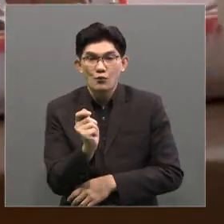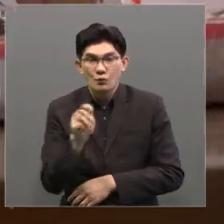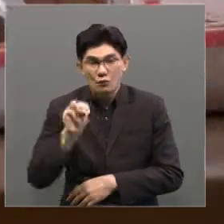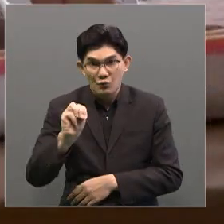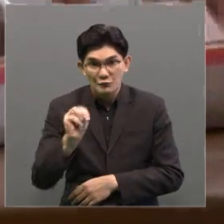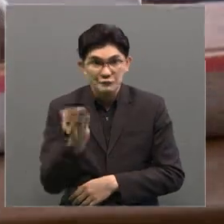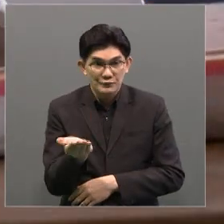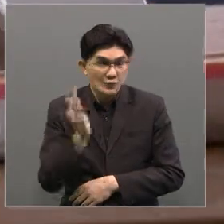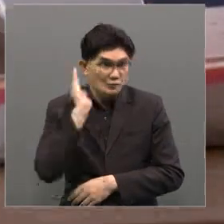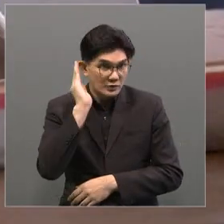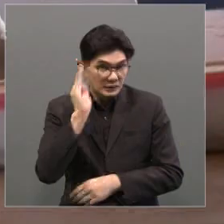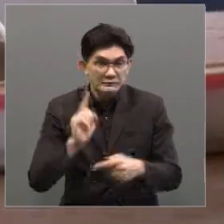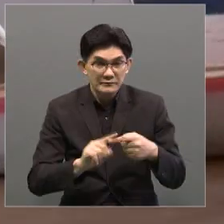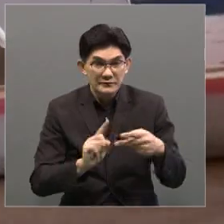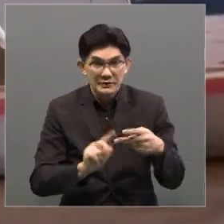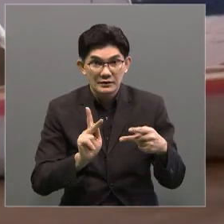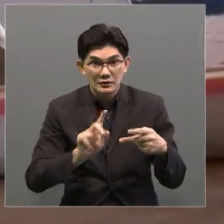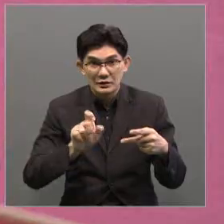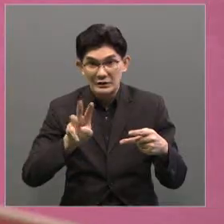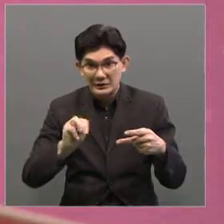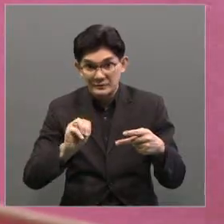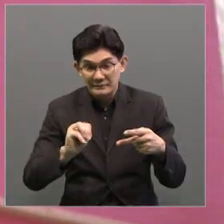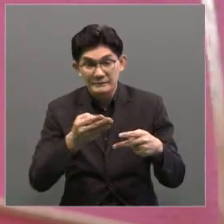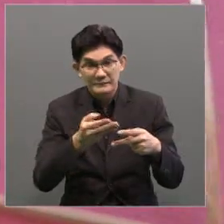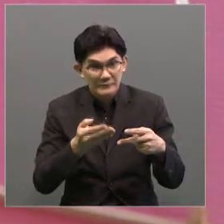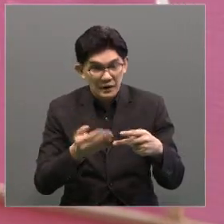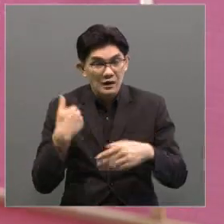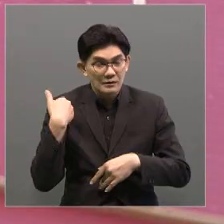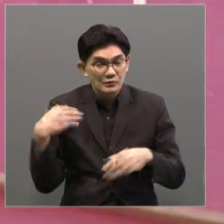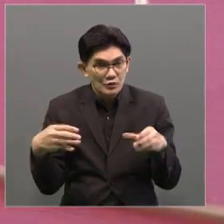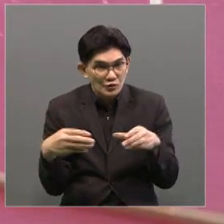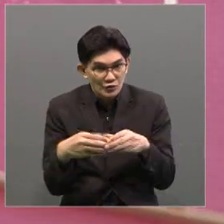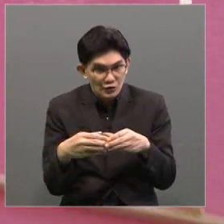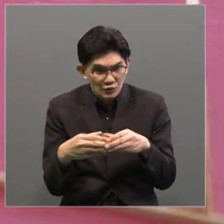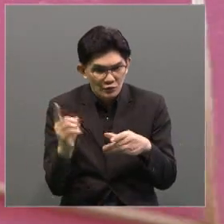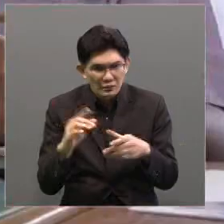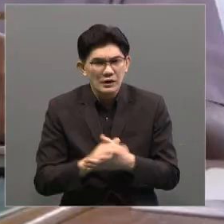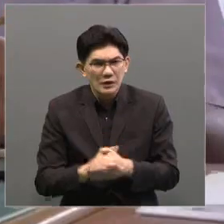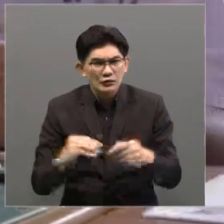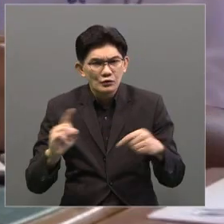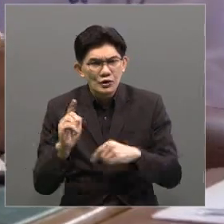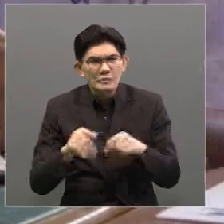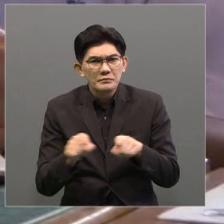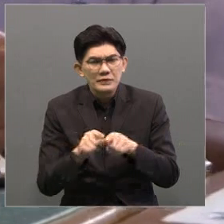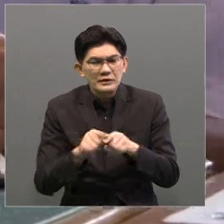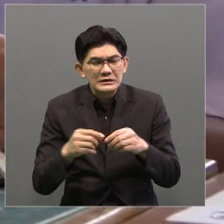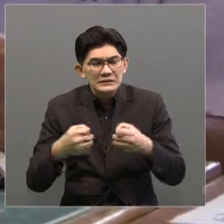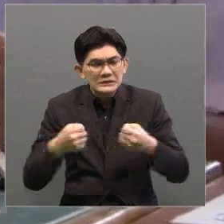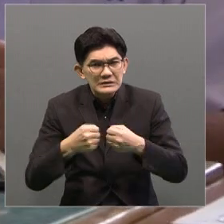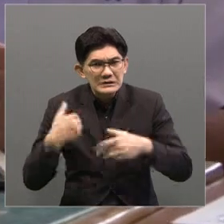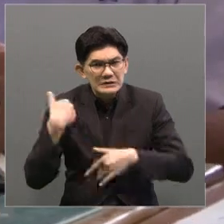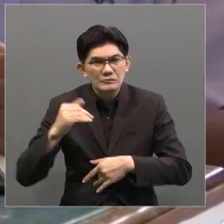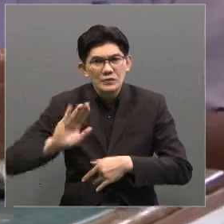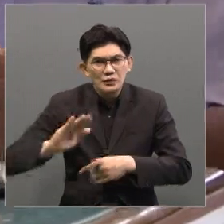7ตนและน้องกิมวีรศักดิ์เสาะแสวงซึ่งเป็นทีมเครื่องบินพลังยางของกลุ่มนักบินน้อยภูดินที่พึงคว้ารางวั